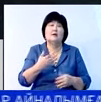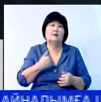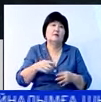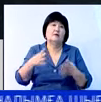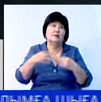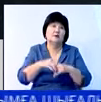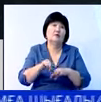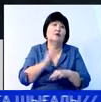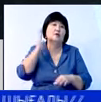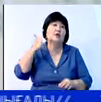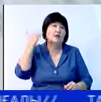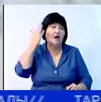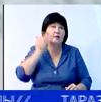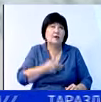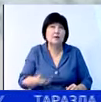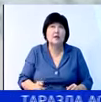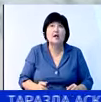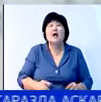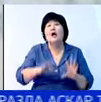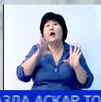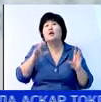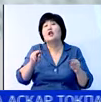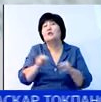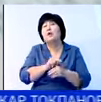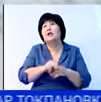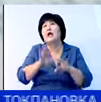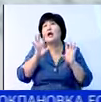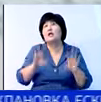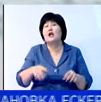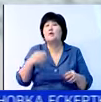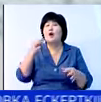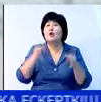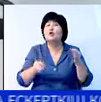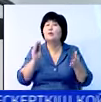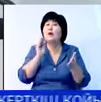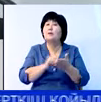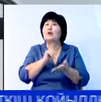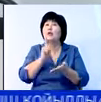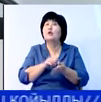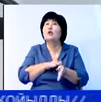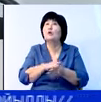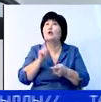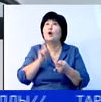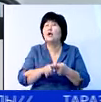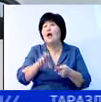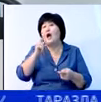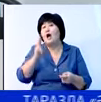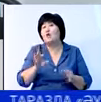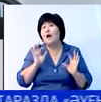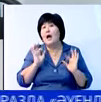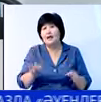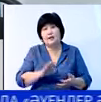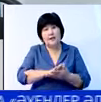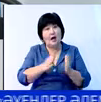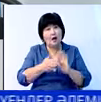болып, үйленсем ба деген ой бар тұр. Жалпы пробацияның мақсаты заңмен немесе сотпен белгіленген міндеттерді орындату арқылы әлеуметтік әділеттілікті